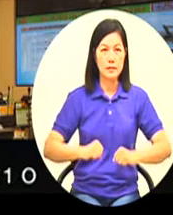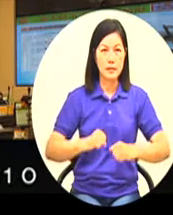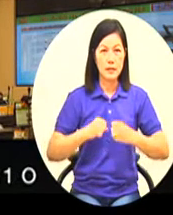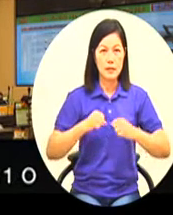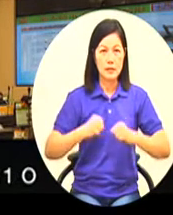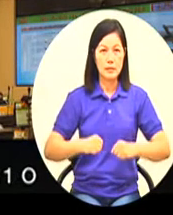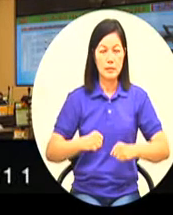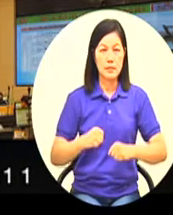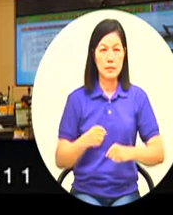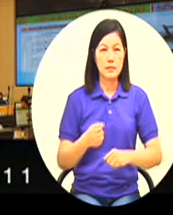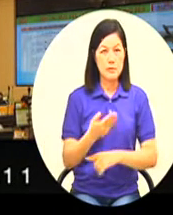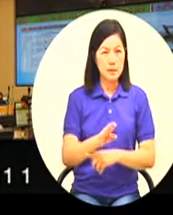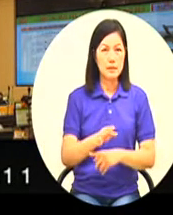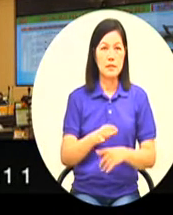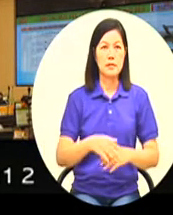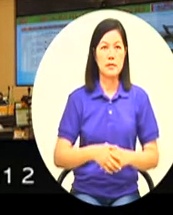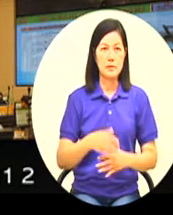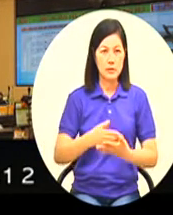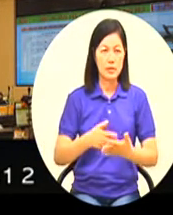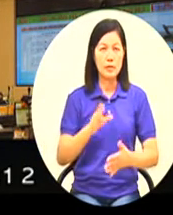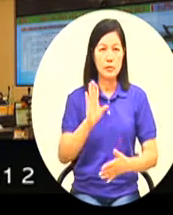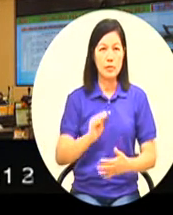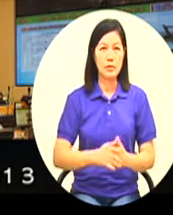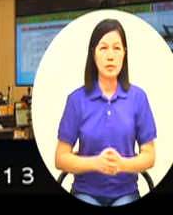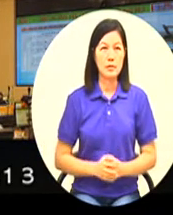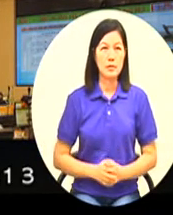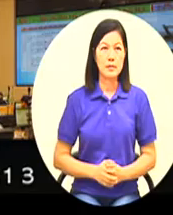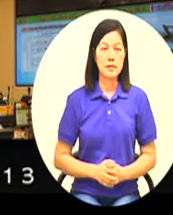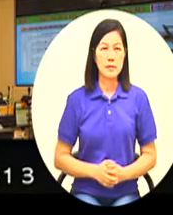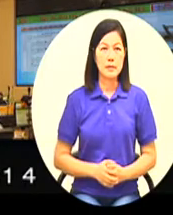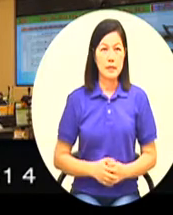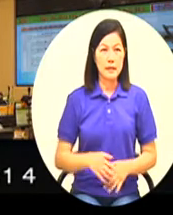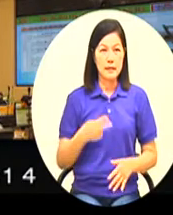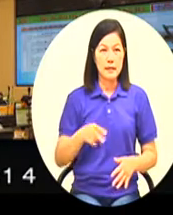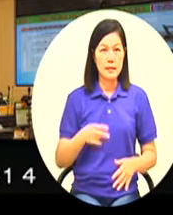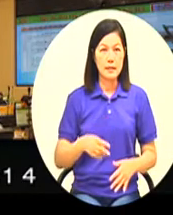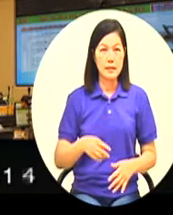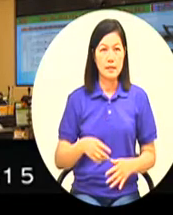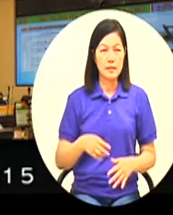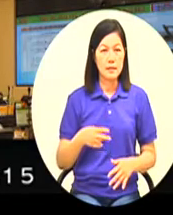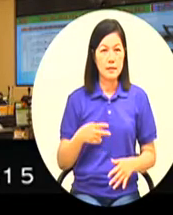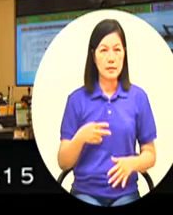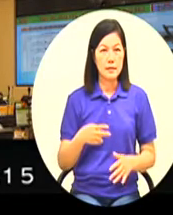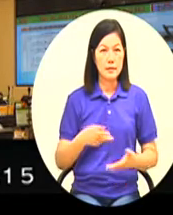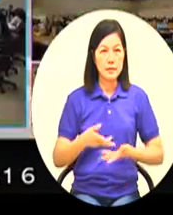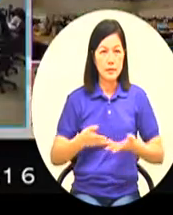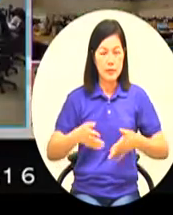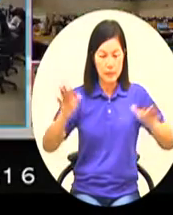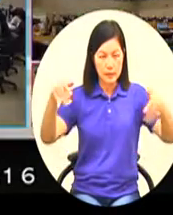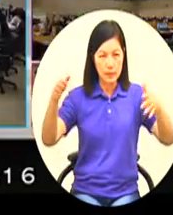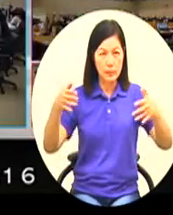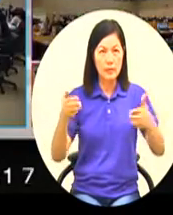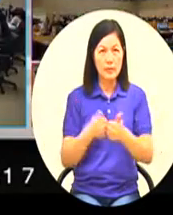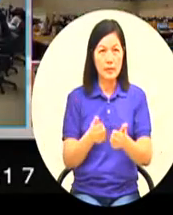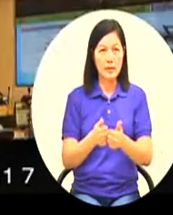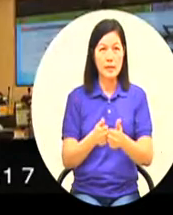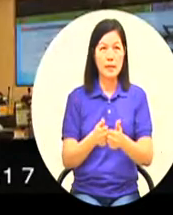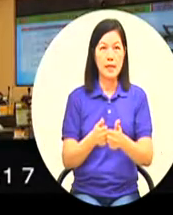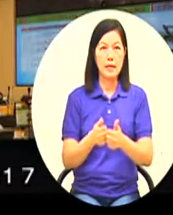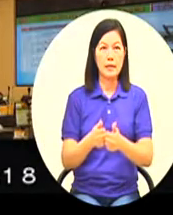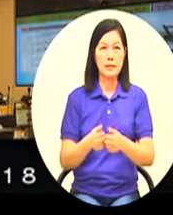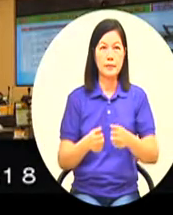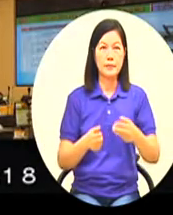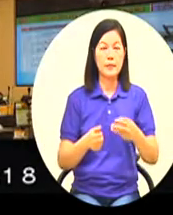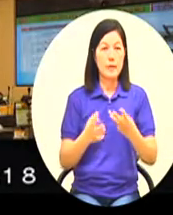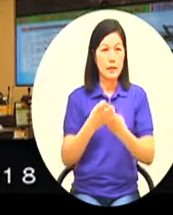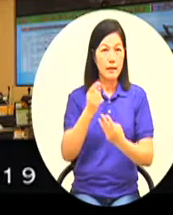府各局次及本市各区公所防汛准备状况，以四月召开了汛期前防汛准备协调会，